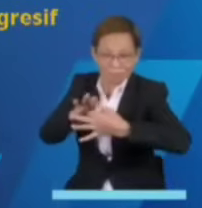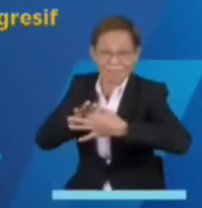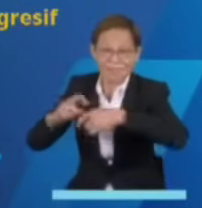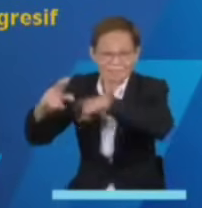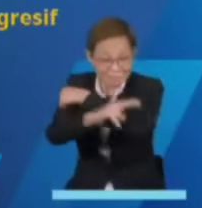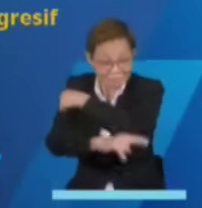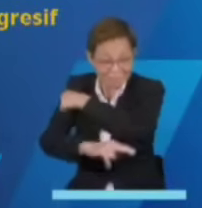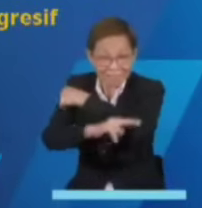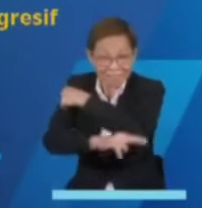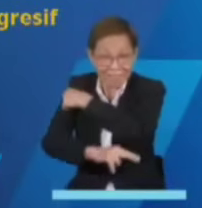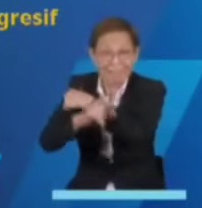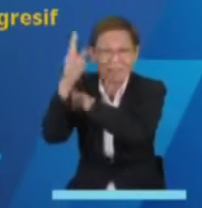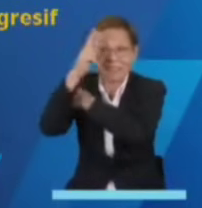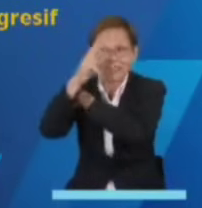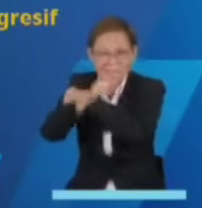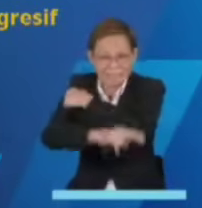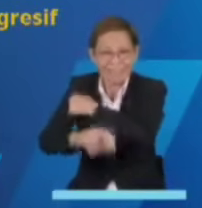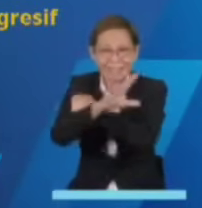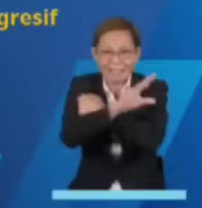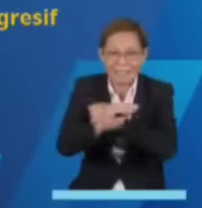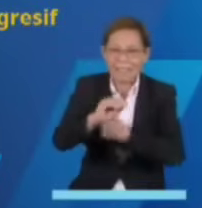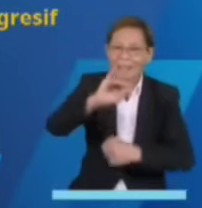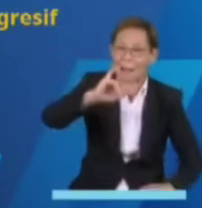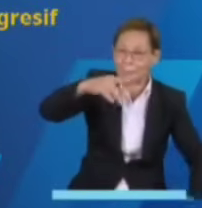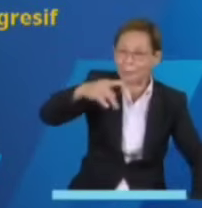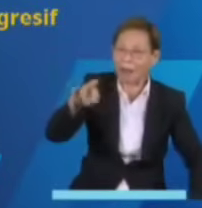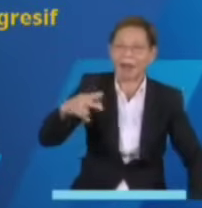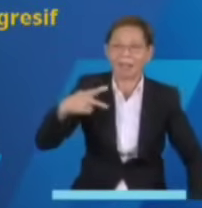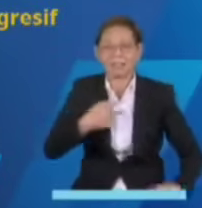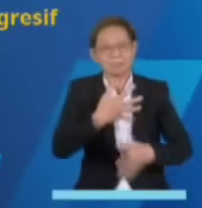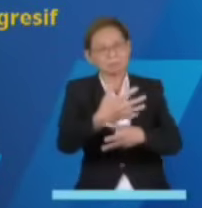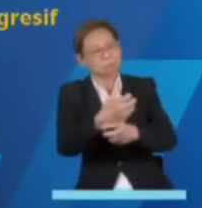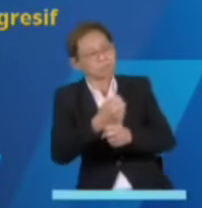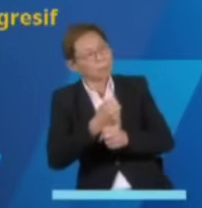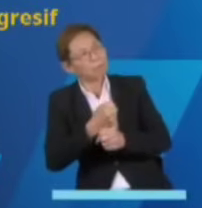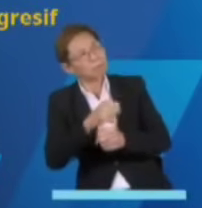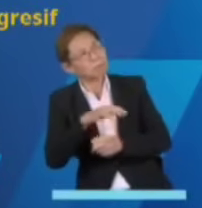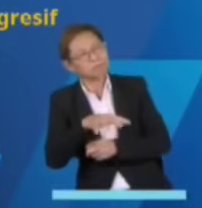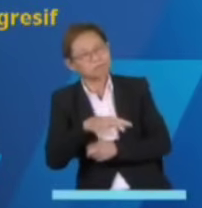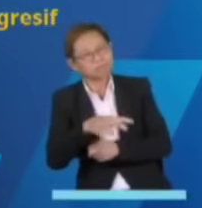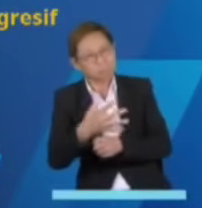kerajaan negeri dan IPR, kita mendapat